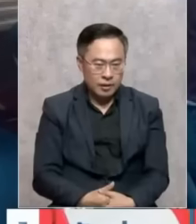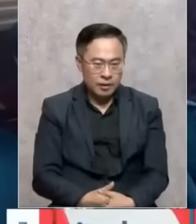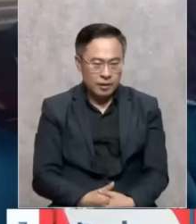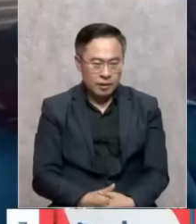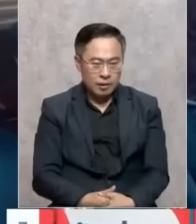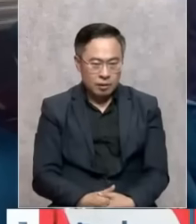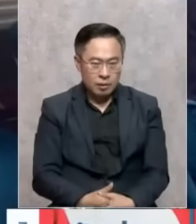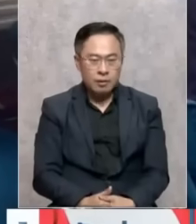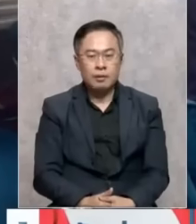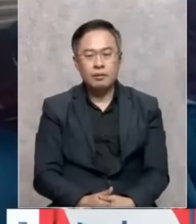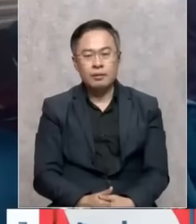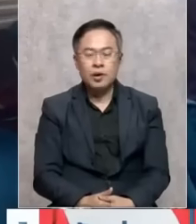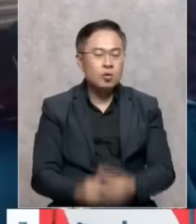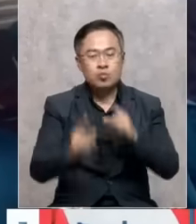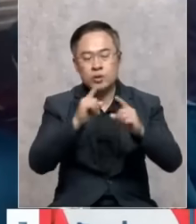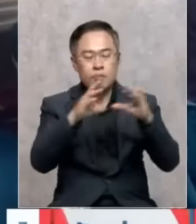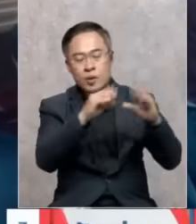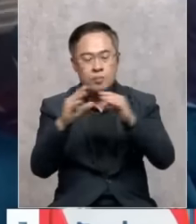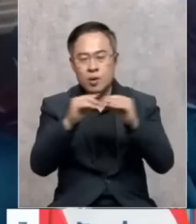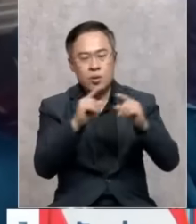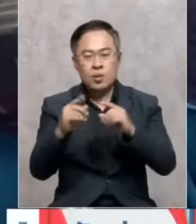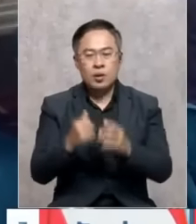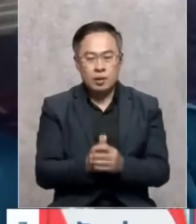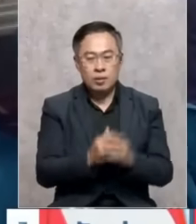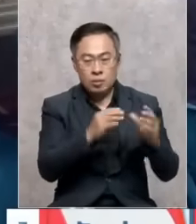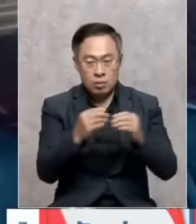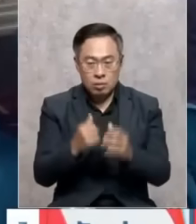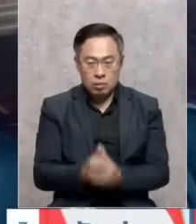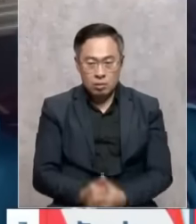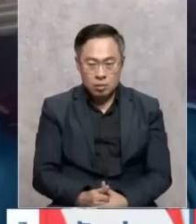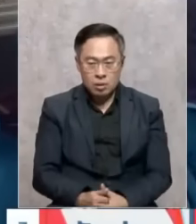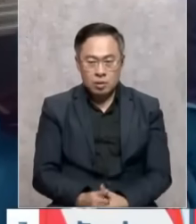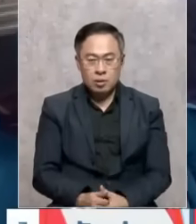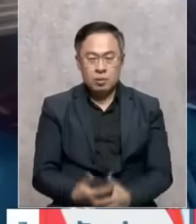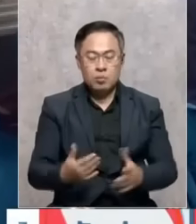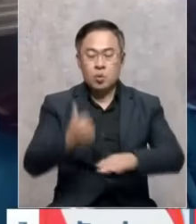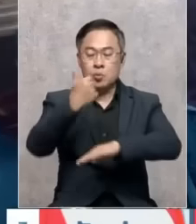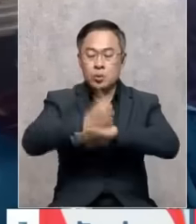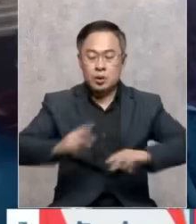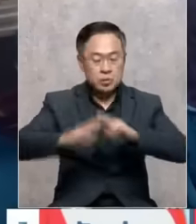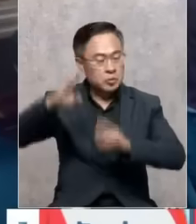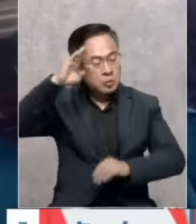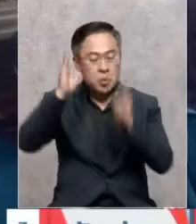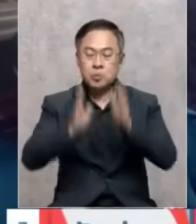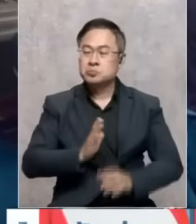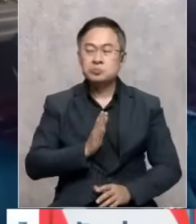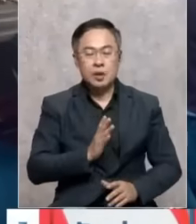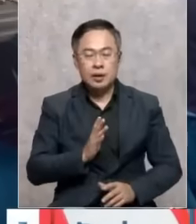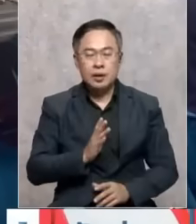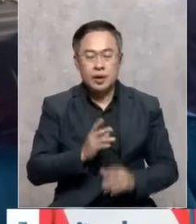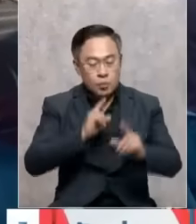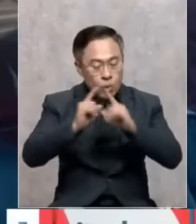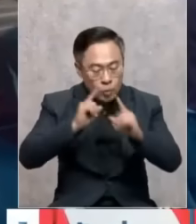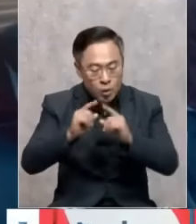แต่ก็ถือว่าดีที่อยากมาขอคำแนะนำทั้งคน ครับ เฉยก็ทำเลยถูกหรอ ครับ ถูกหรอไป